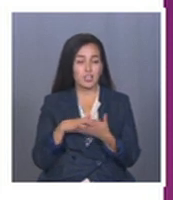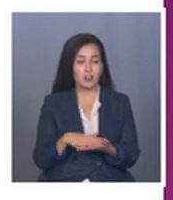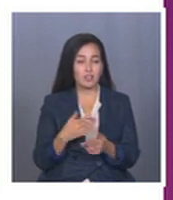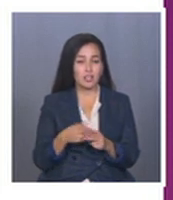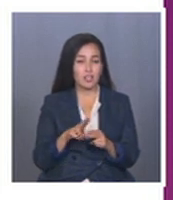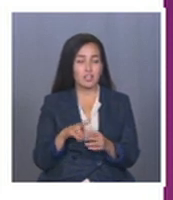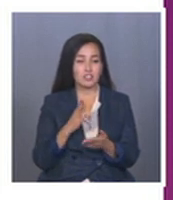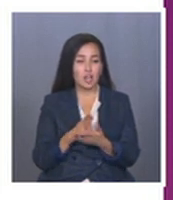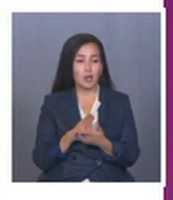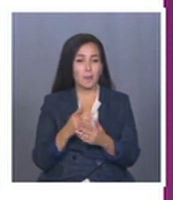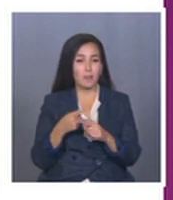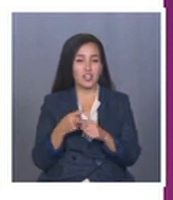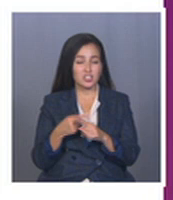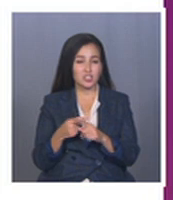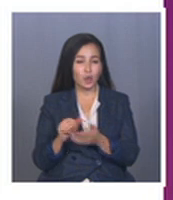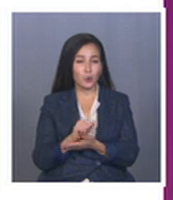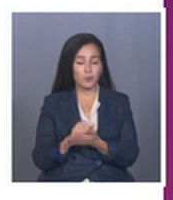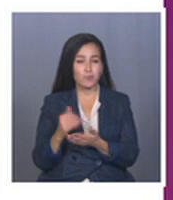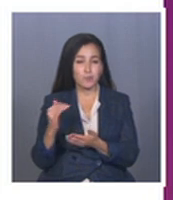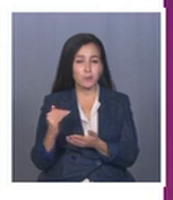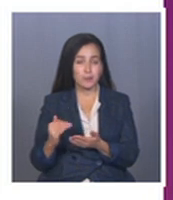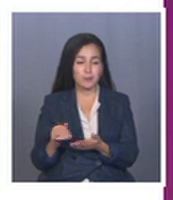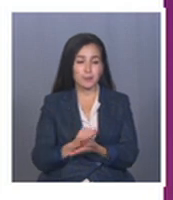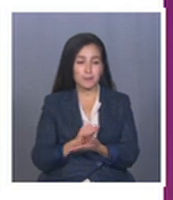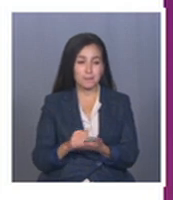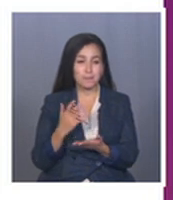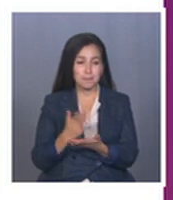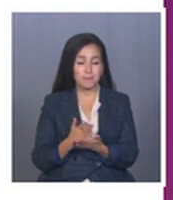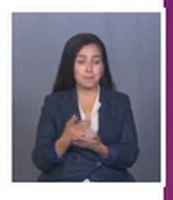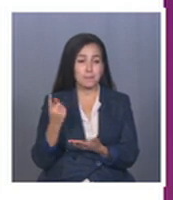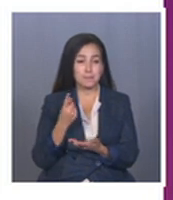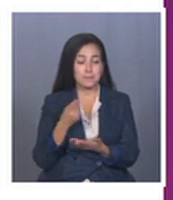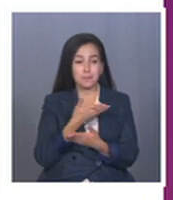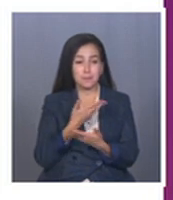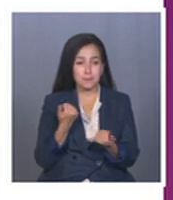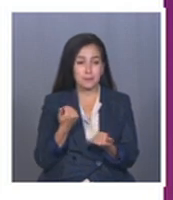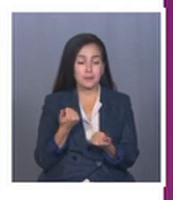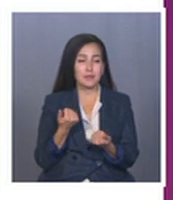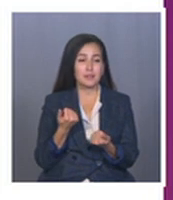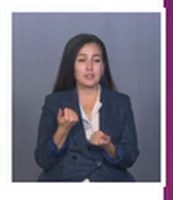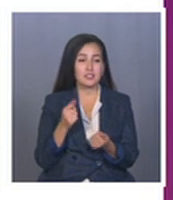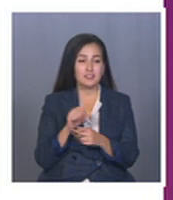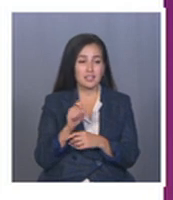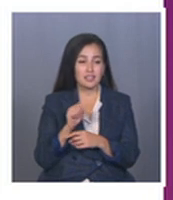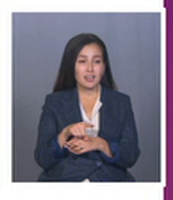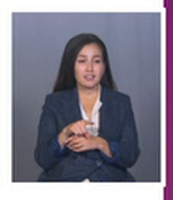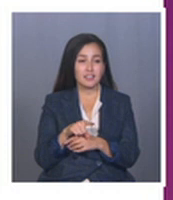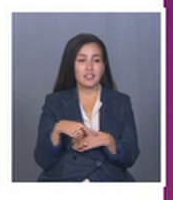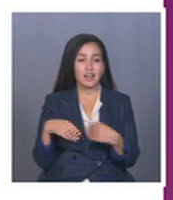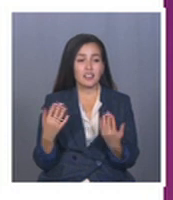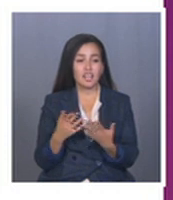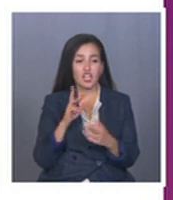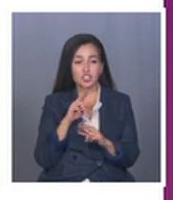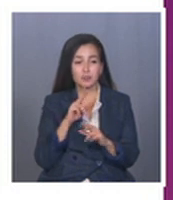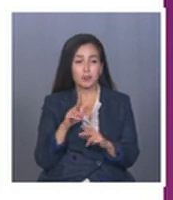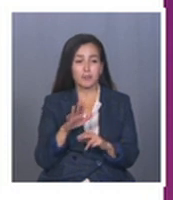есть приложение, то есть перечень прилагаемых документов, а в первом нет. Задание. Какие